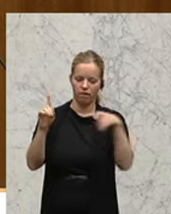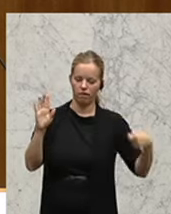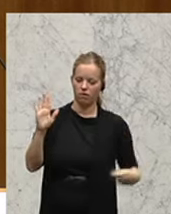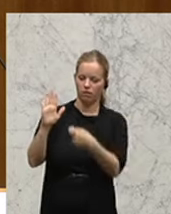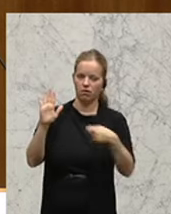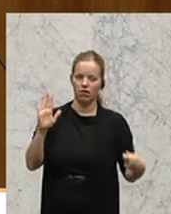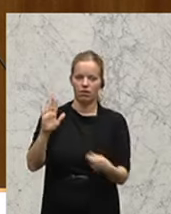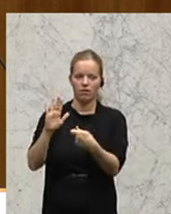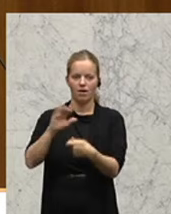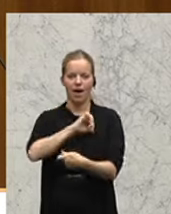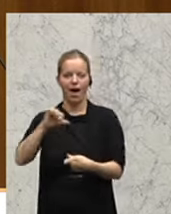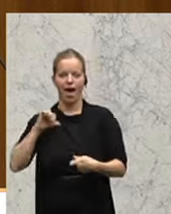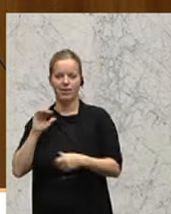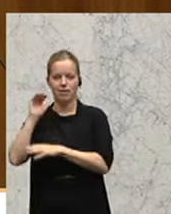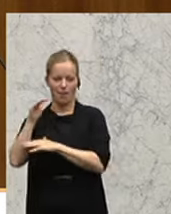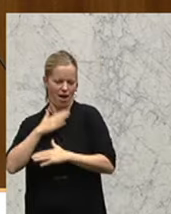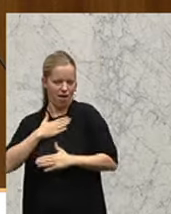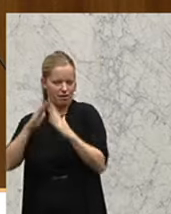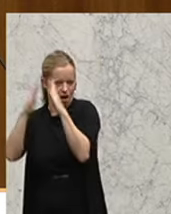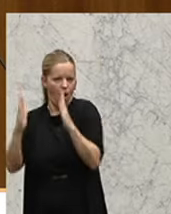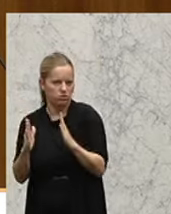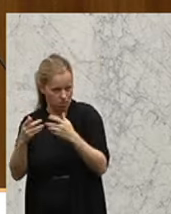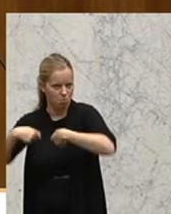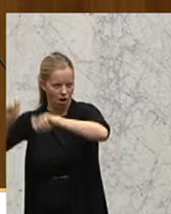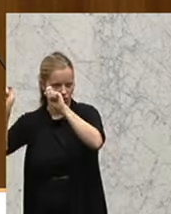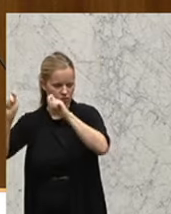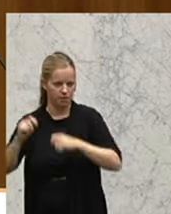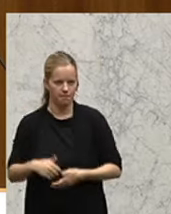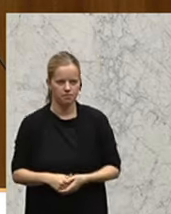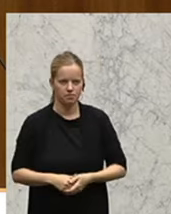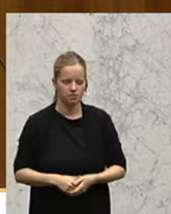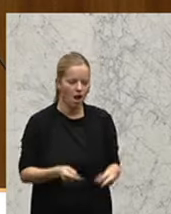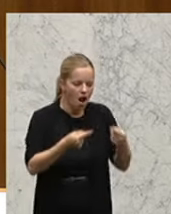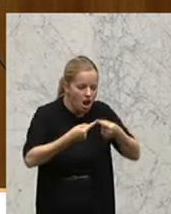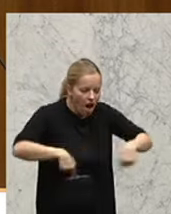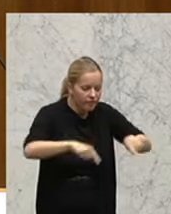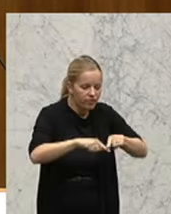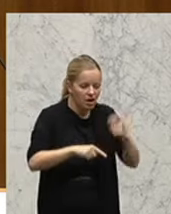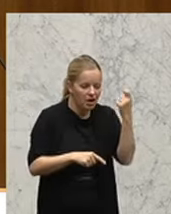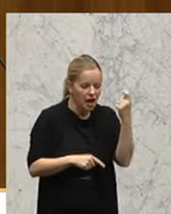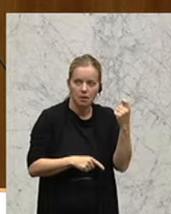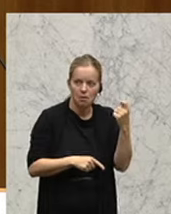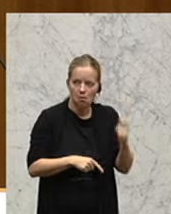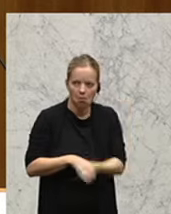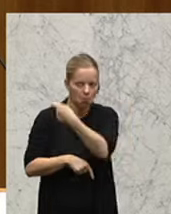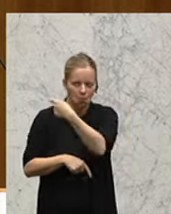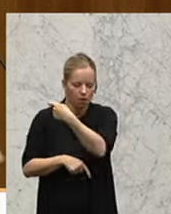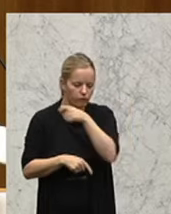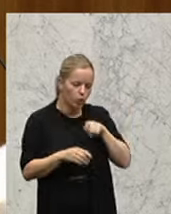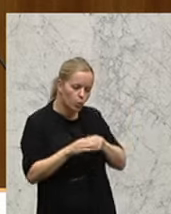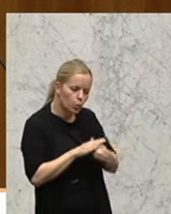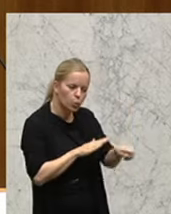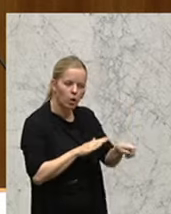Wohnbauförderung, sofern die Länder das Geld nicht überhaupt für irgendwas völlig anderes ausgeben und irgendwo in den Kanälen versinken